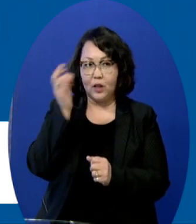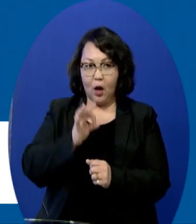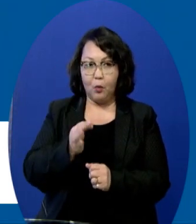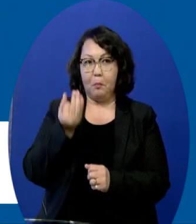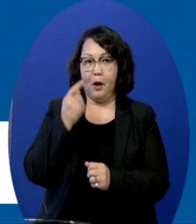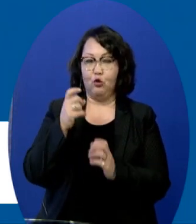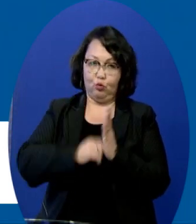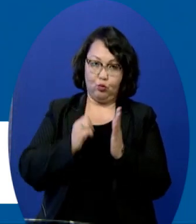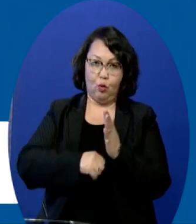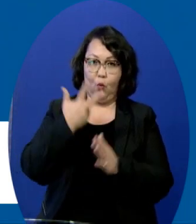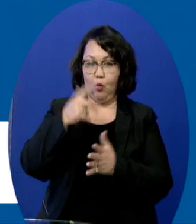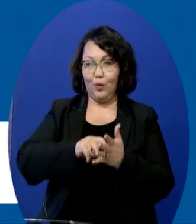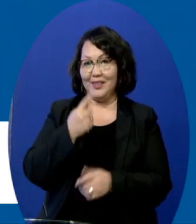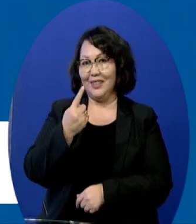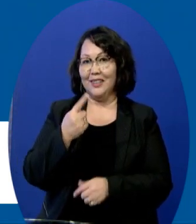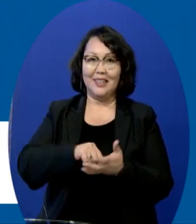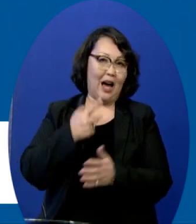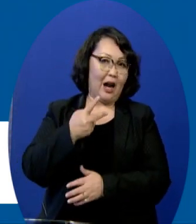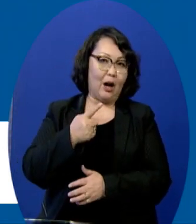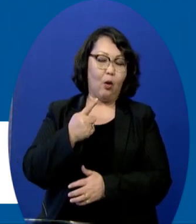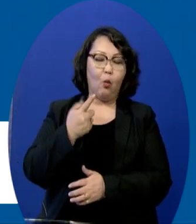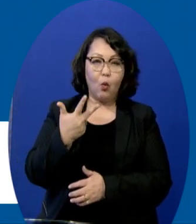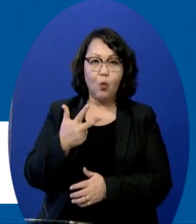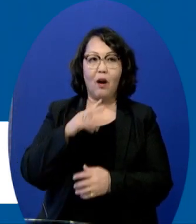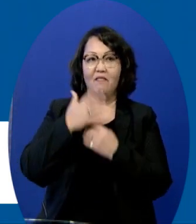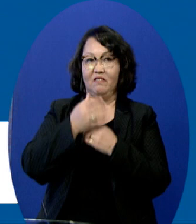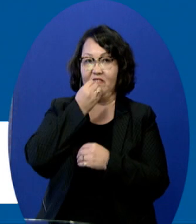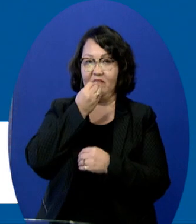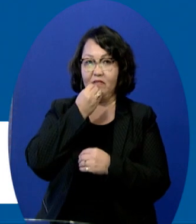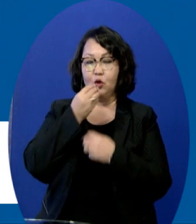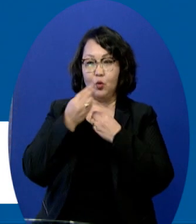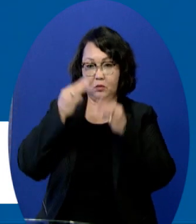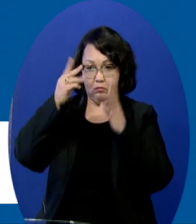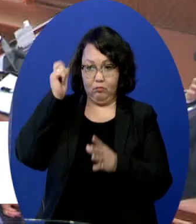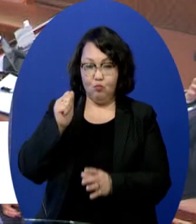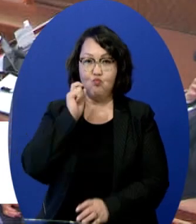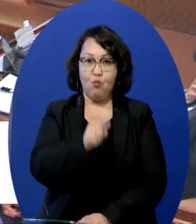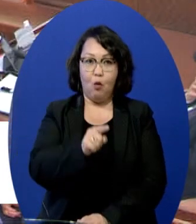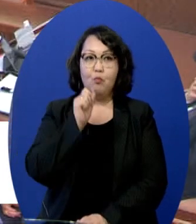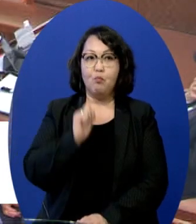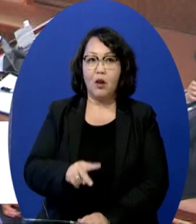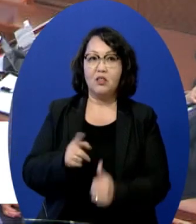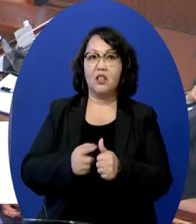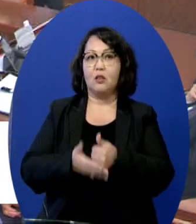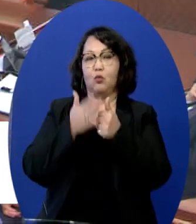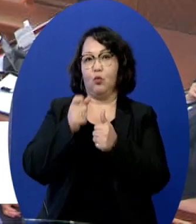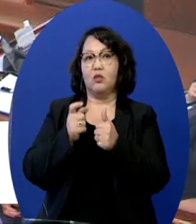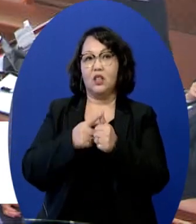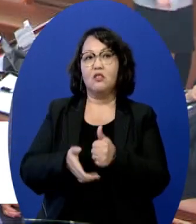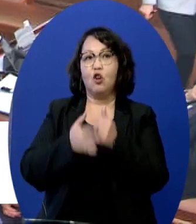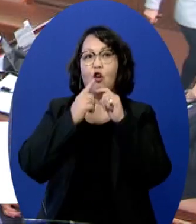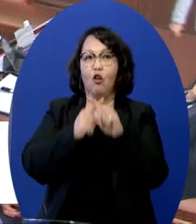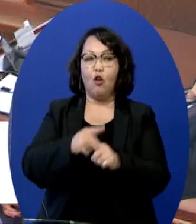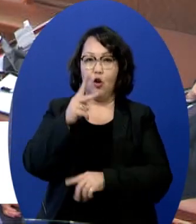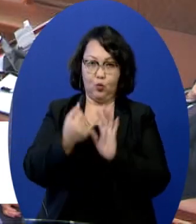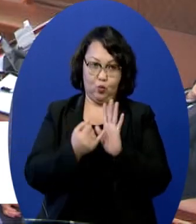агуулгатай 3.1.13-р заалт авилга албан тушаалын гэмтрэг үйлдсэн шүүхээр тогтоогдсон бол нэр дэвшигч нэр дэвшгийг хориглоно гэсэн агуулгатай